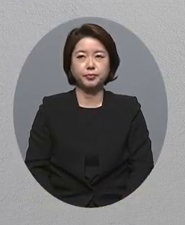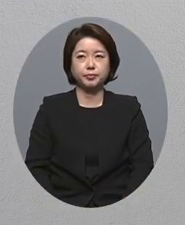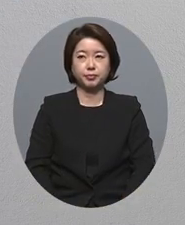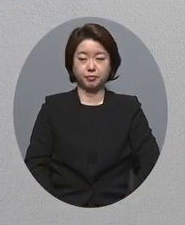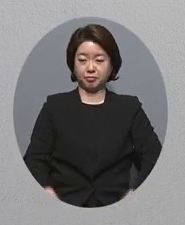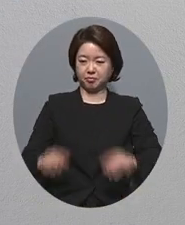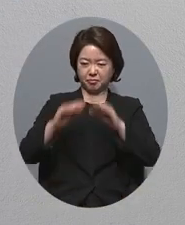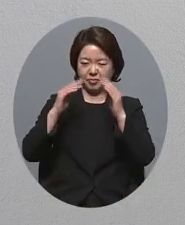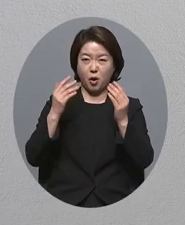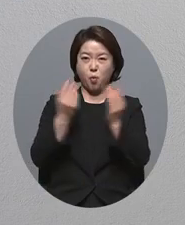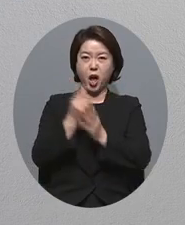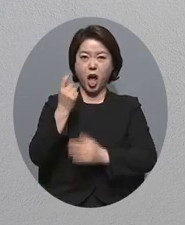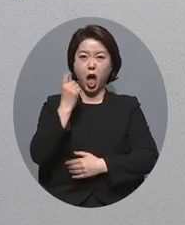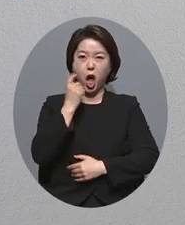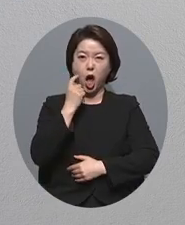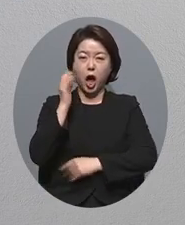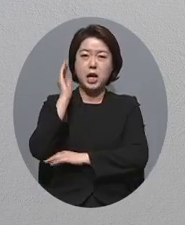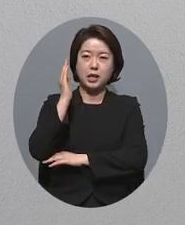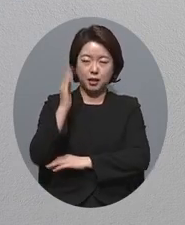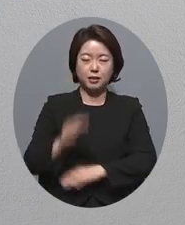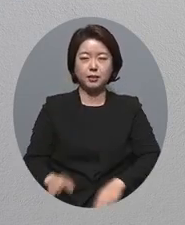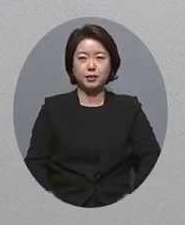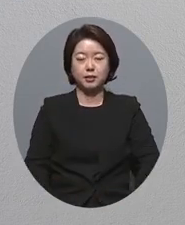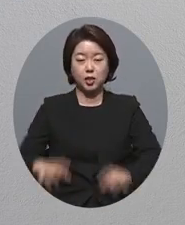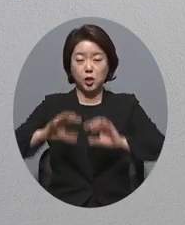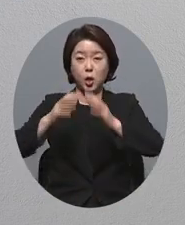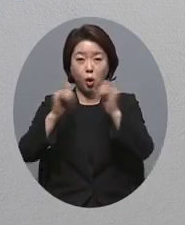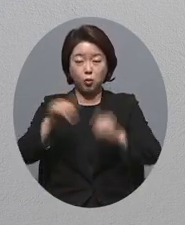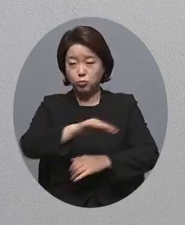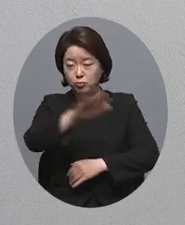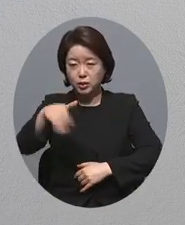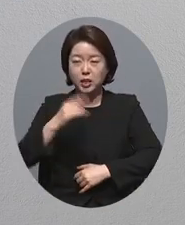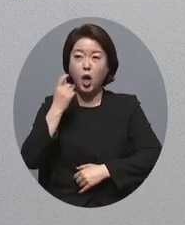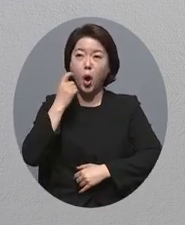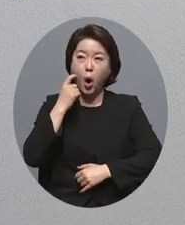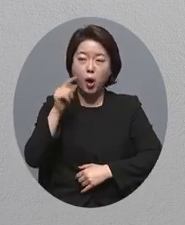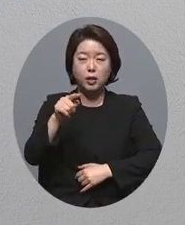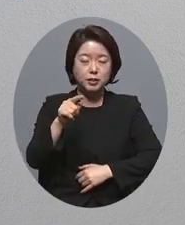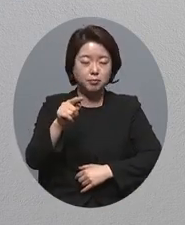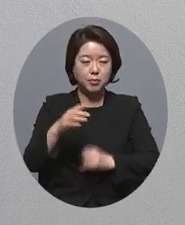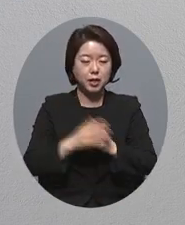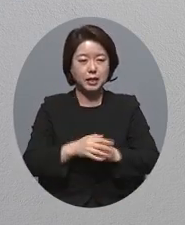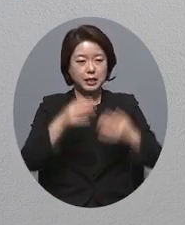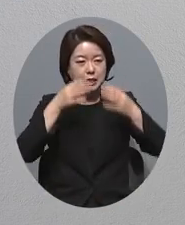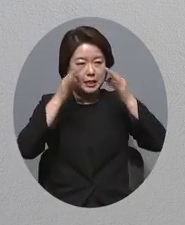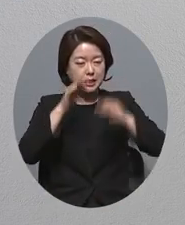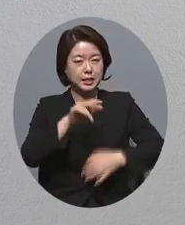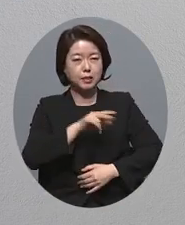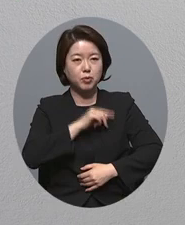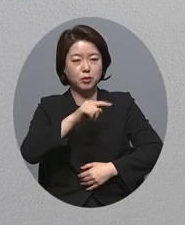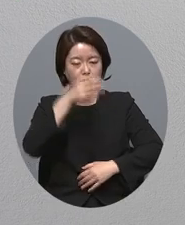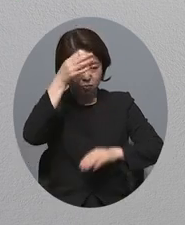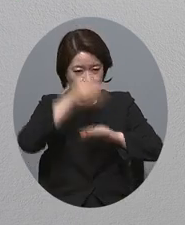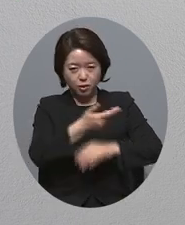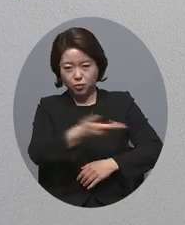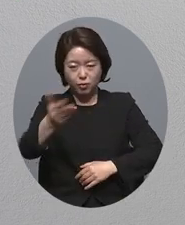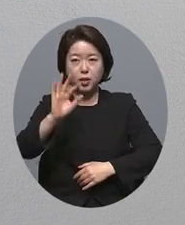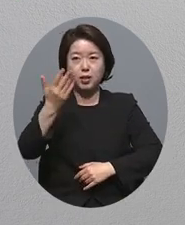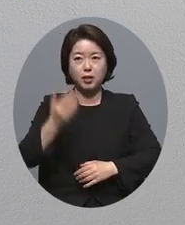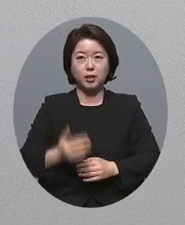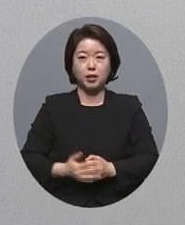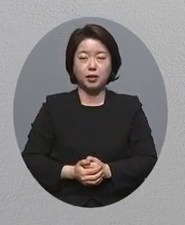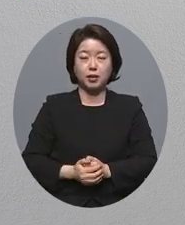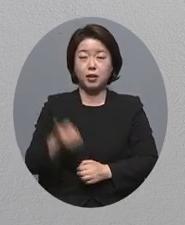완전 꾸며낸 소설이다. 국민을 상대로 거짓말을 한 김의겸 의원의 사과를 요구한다라고 얘기를 했습니다. 김의겸 의원이 한동훈